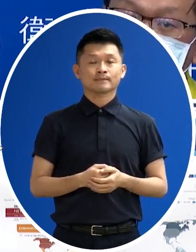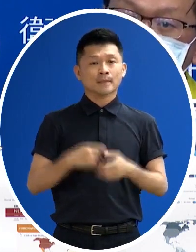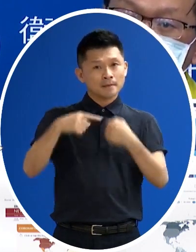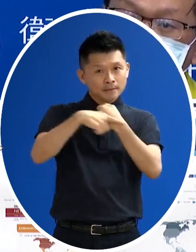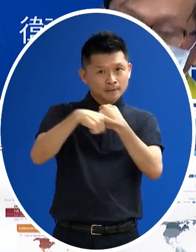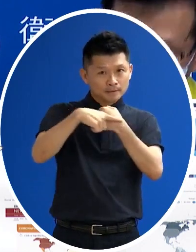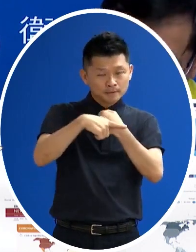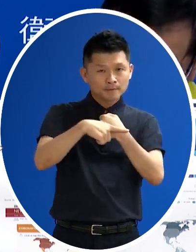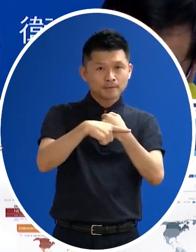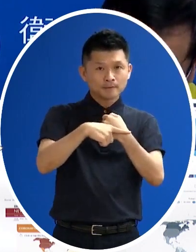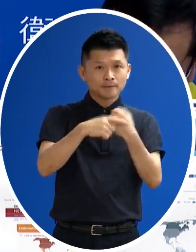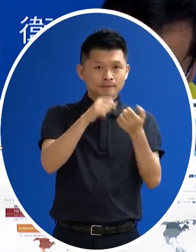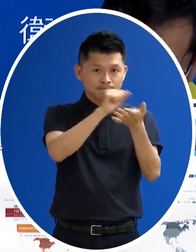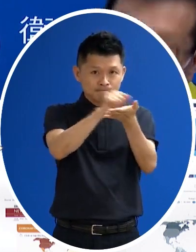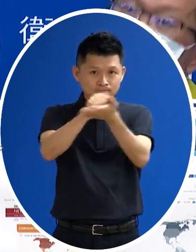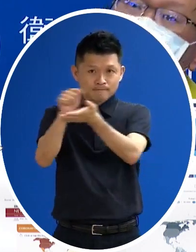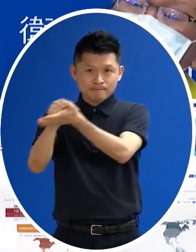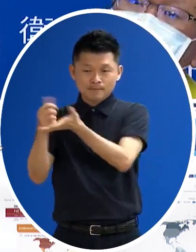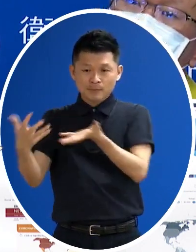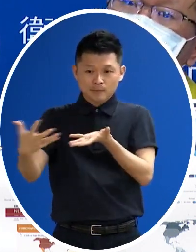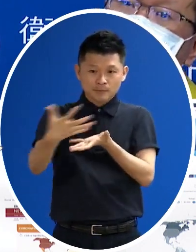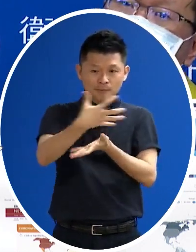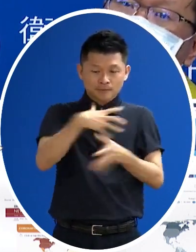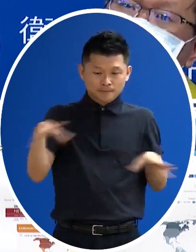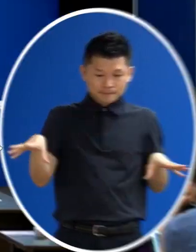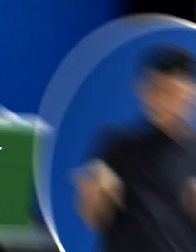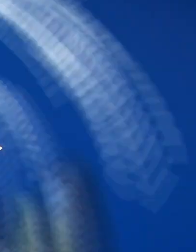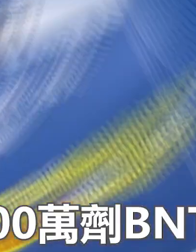些研究，也告诉我们这些最后的一个结果。